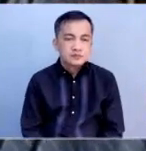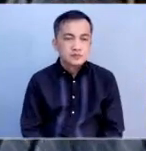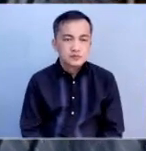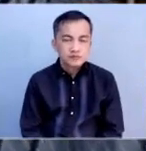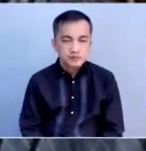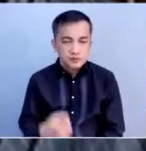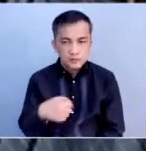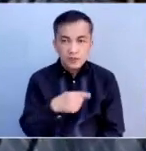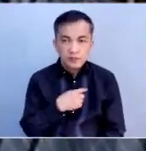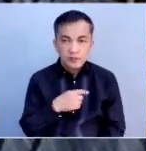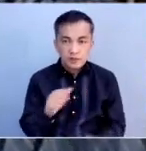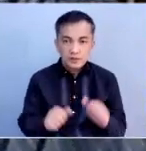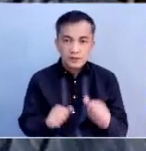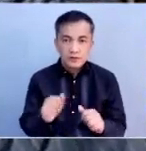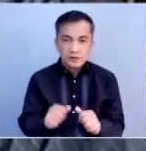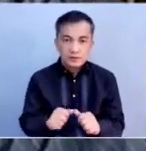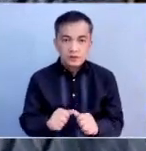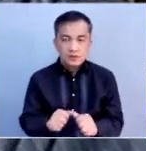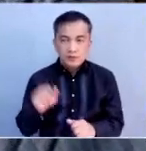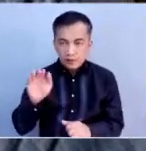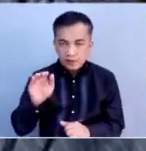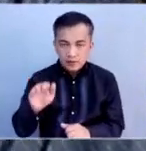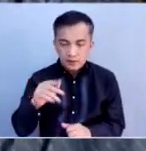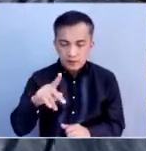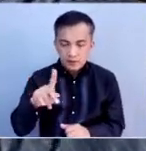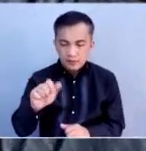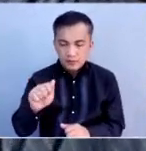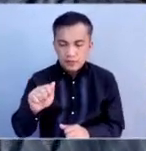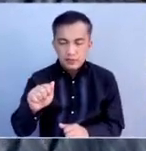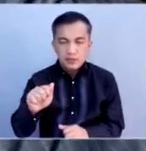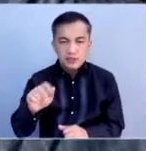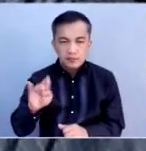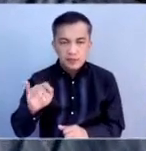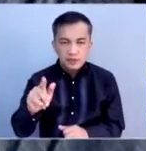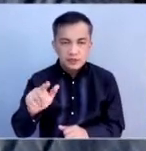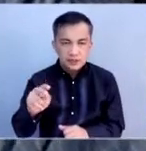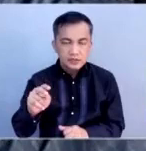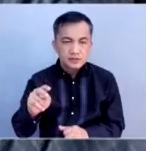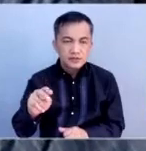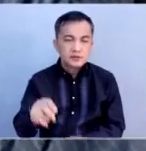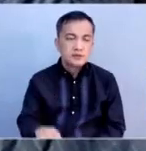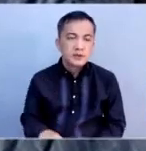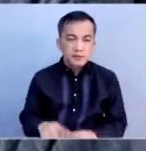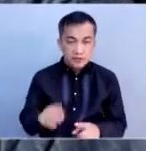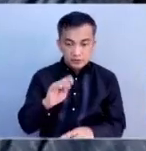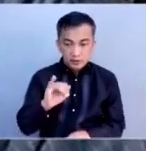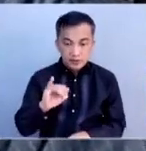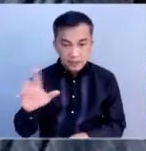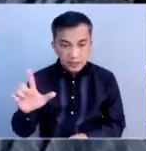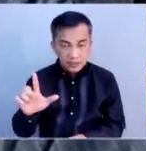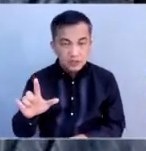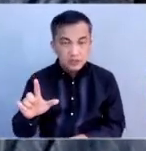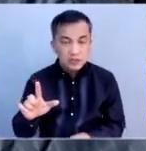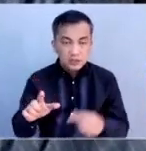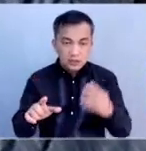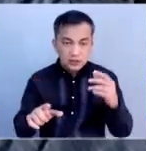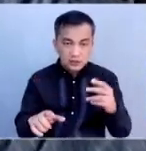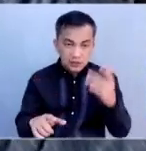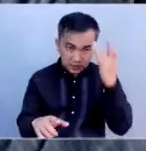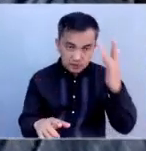namin, nag-plea bargaining siya sa parehong kaso. Subalit, nung nakapiyansa siya, nalaman ng korte